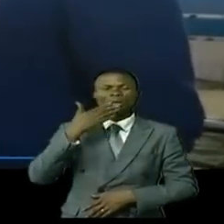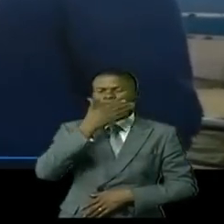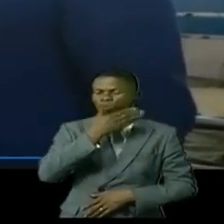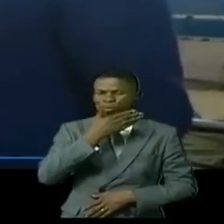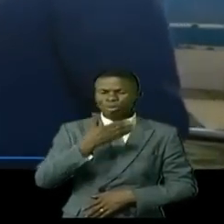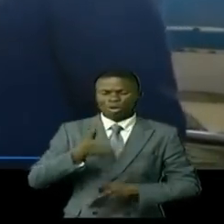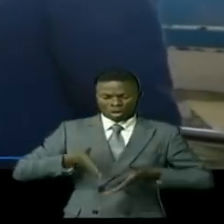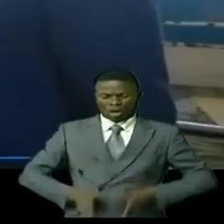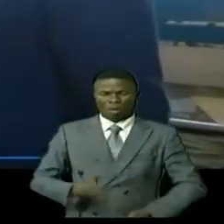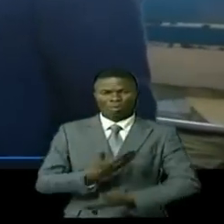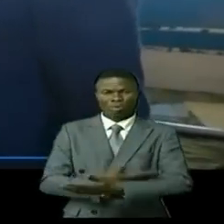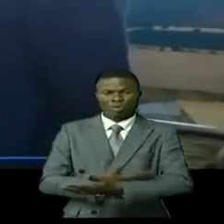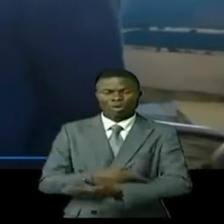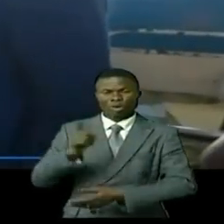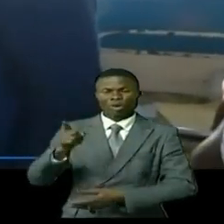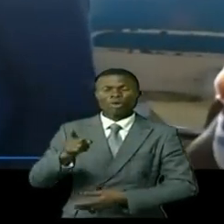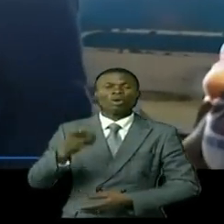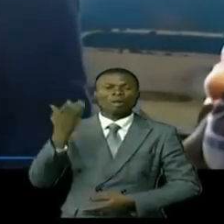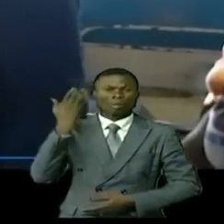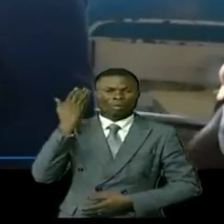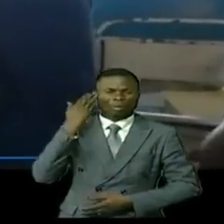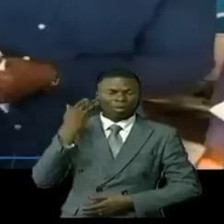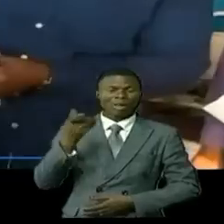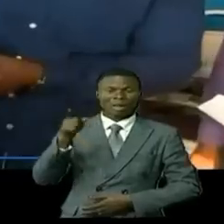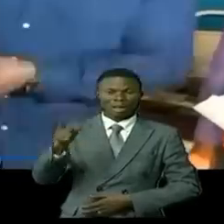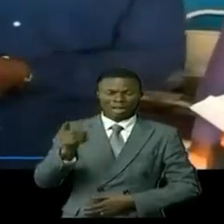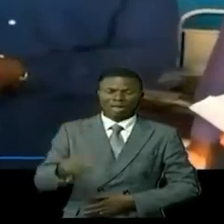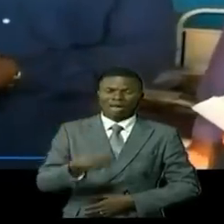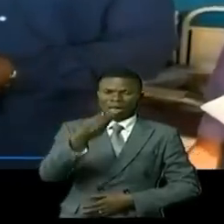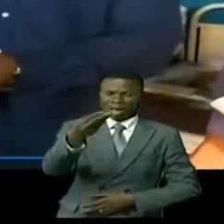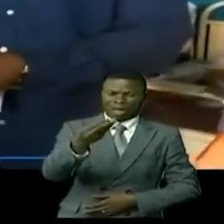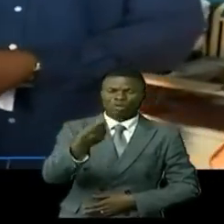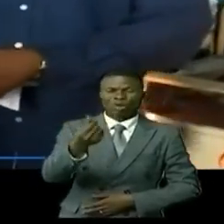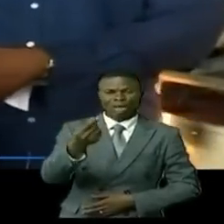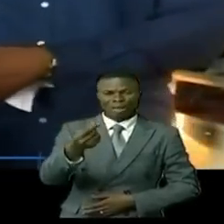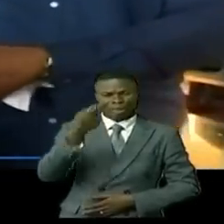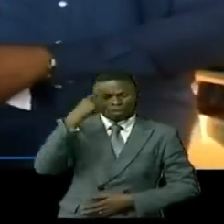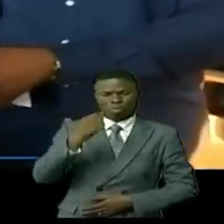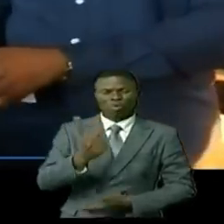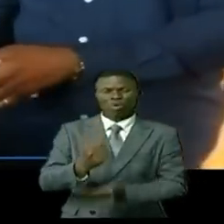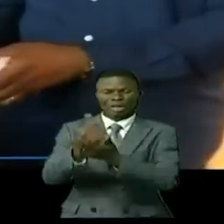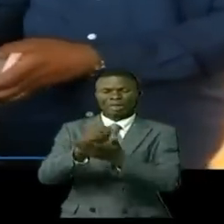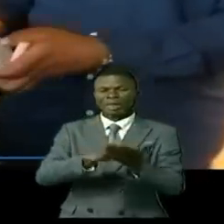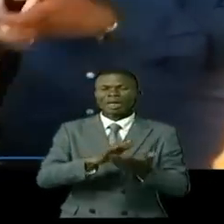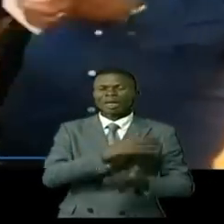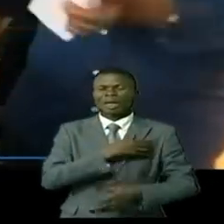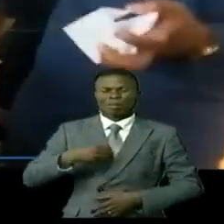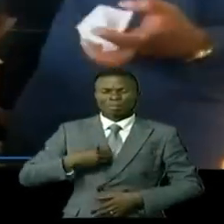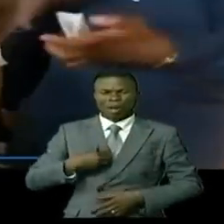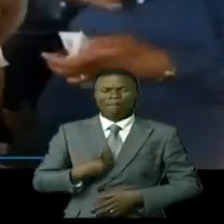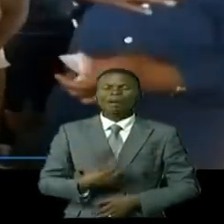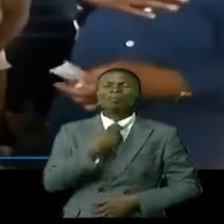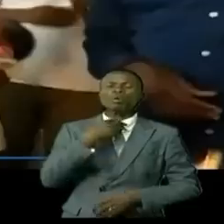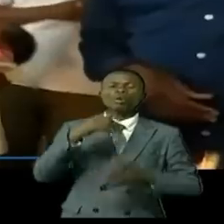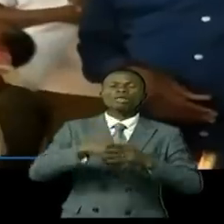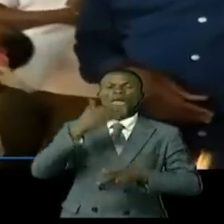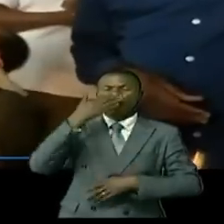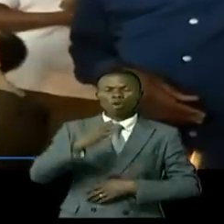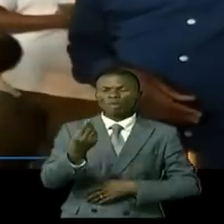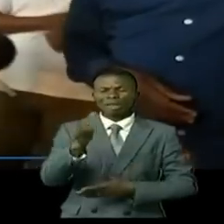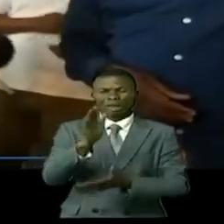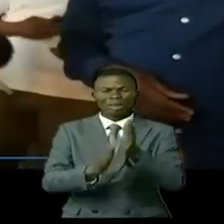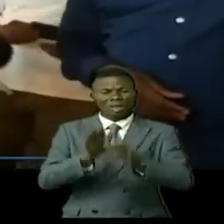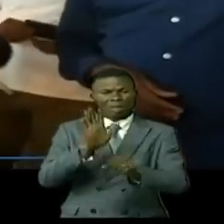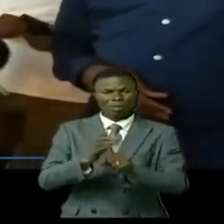maternité. Dans sa générosité légendaire, Claude Ibalankin Kolomba a payé cash pour la libération de ces femmes, dont l'une d'entre